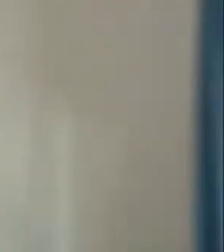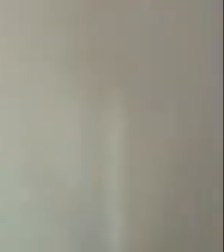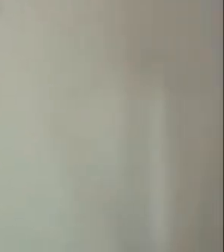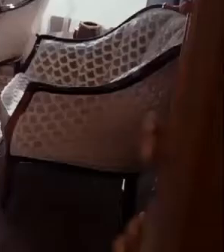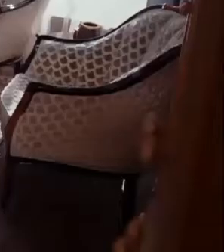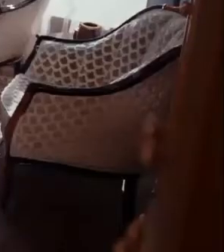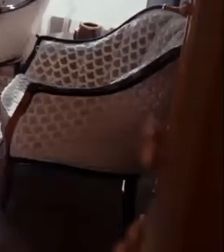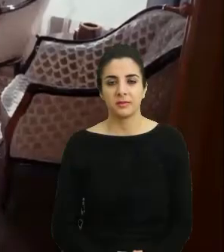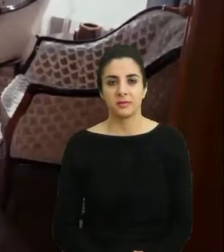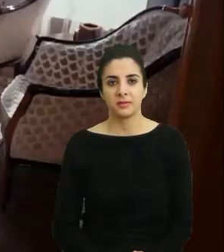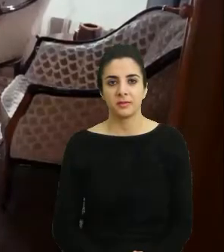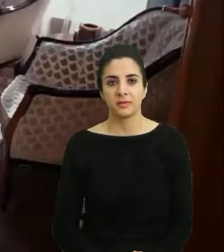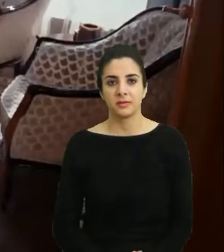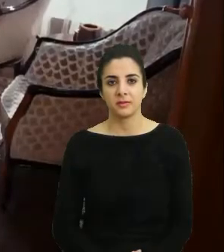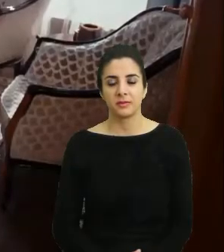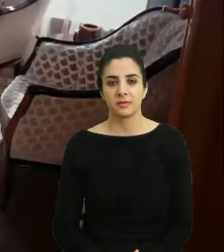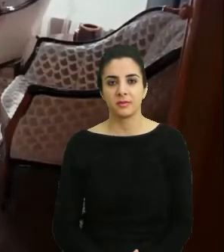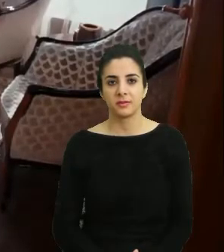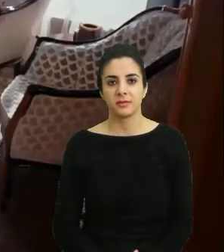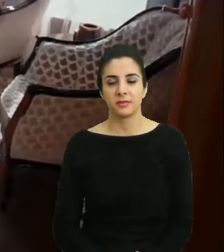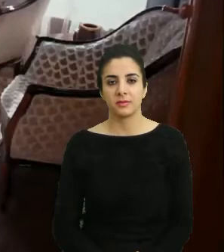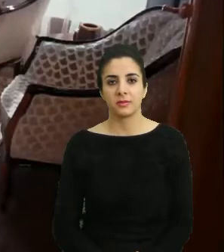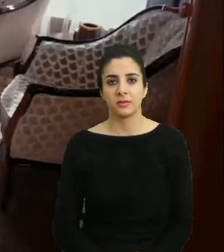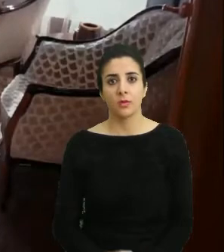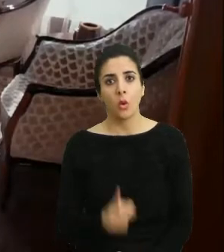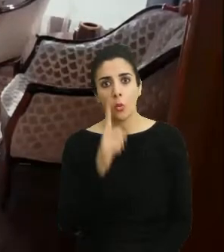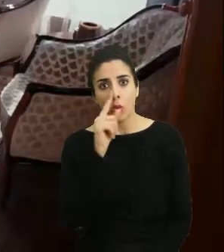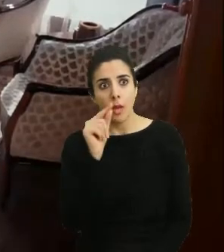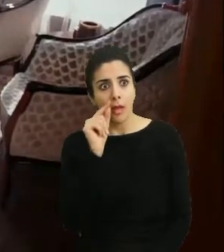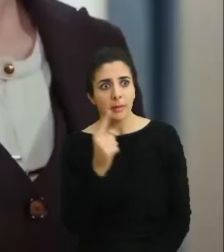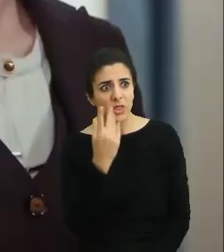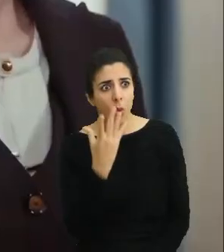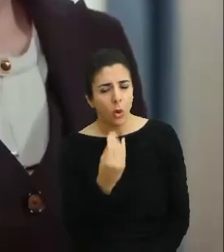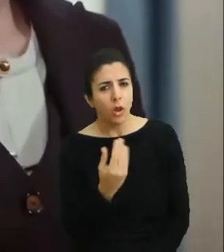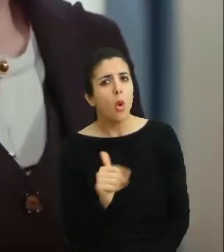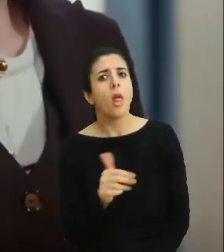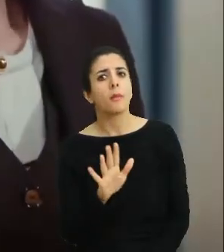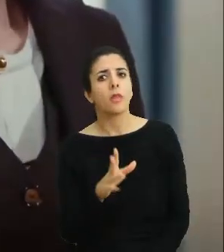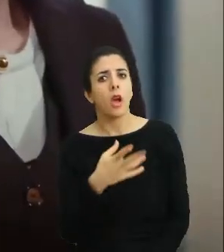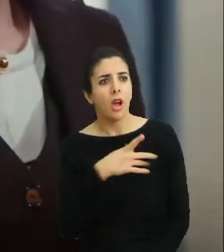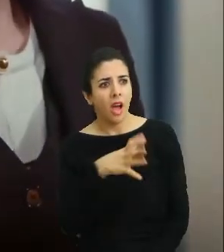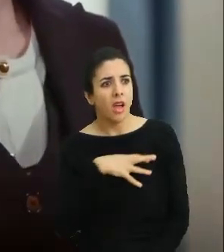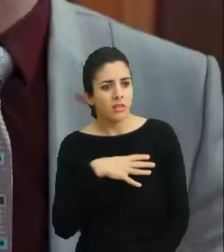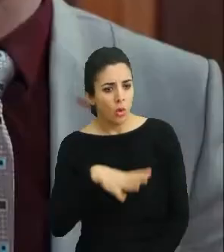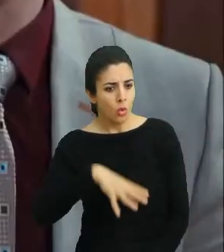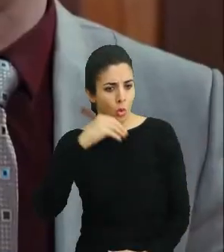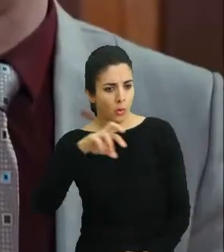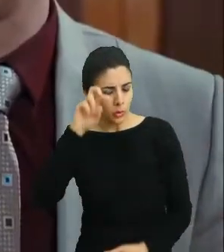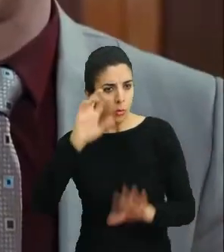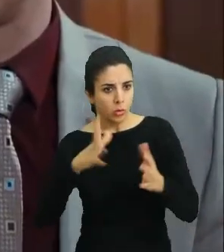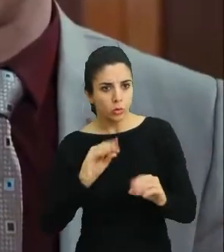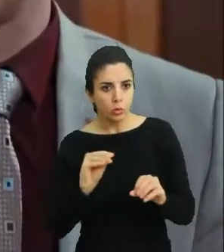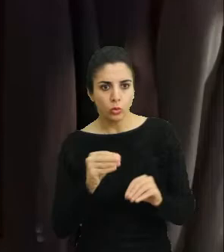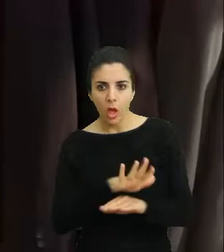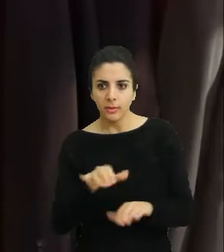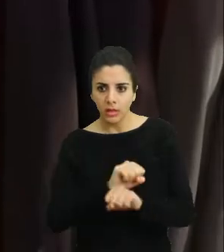Ramazan çayları bıraktı gidiyor. Ben müdür bey bir şey olmasından değil. Bu ruh haliyle çocuklara zarar vermesinden korkuyorum.